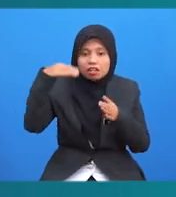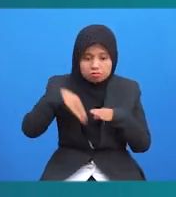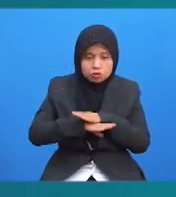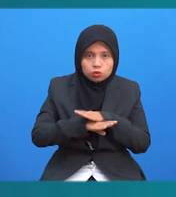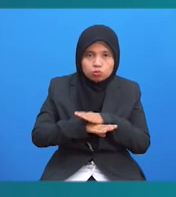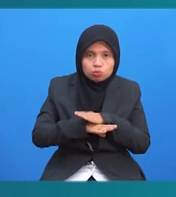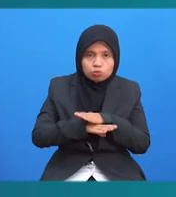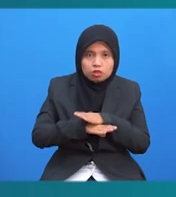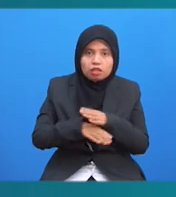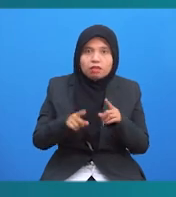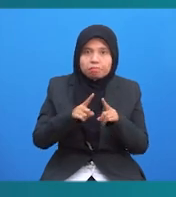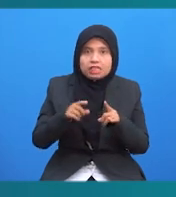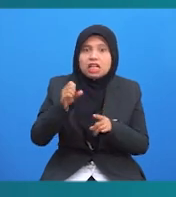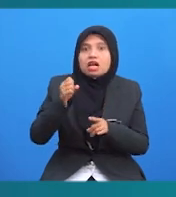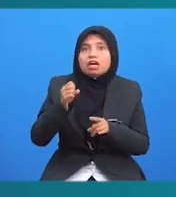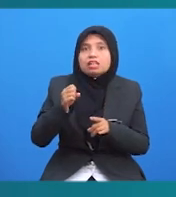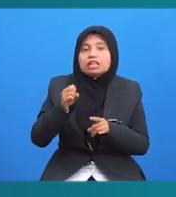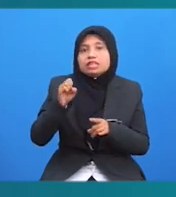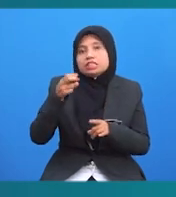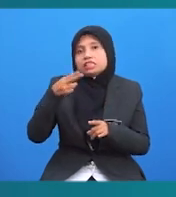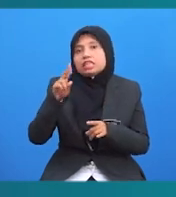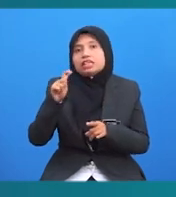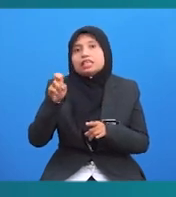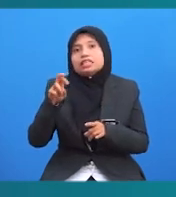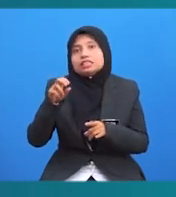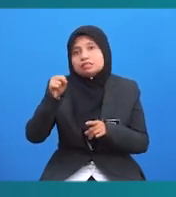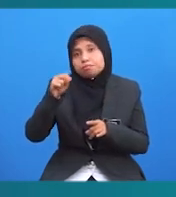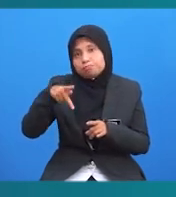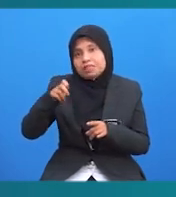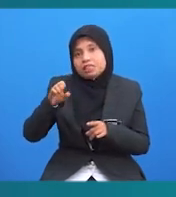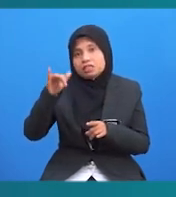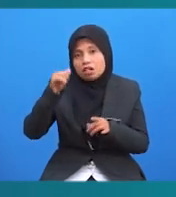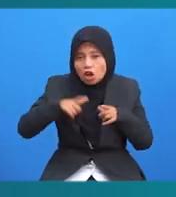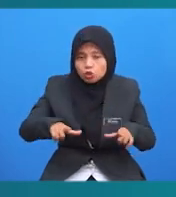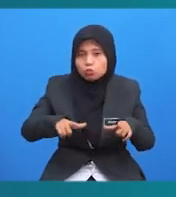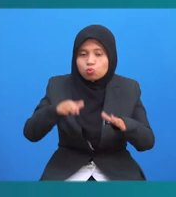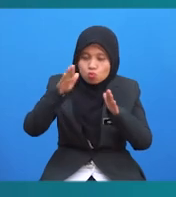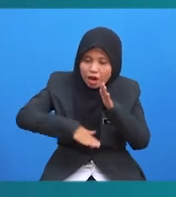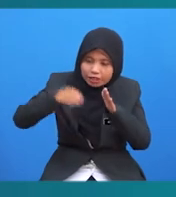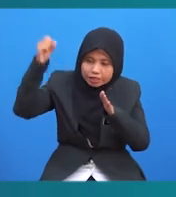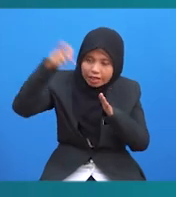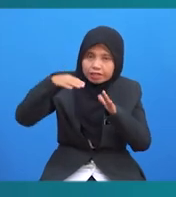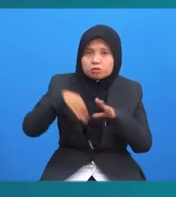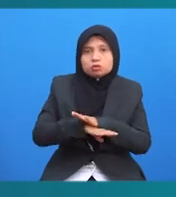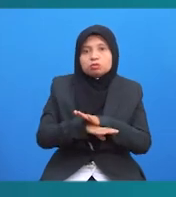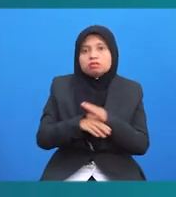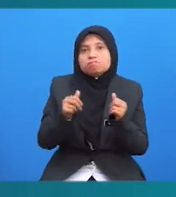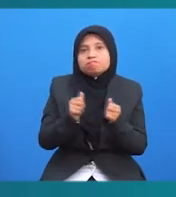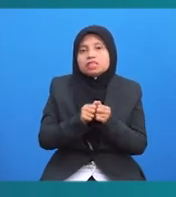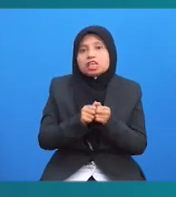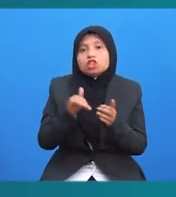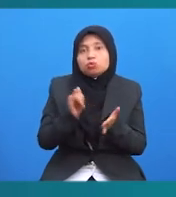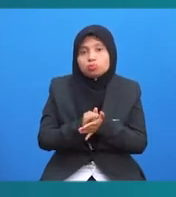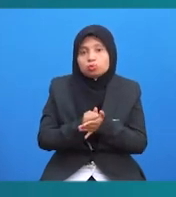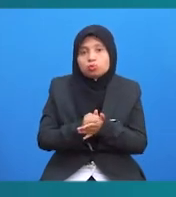manakala shutter speed yang laju bersamaan kurangnya cahaya masuk. Dengan shutter speed,